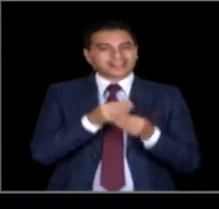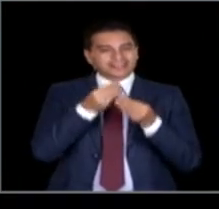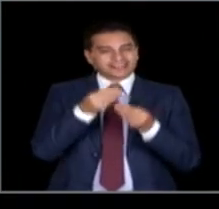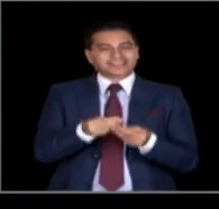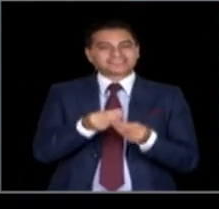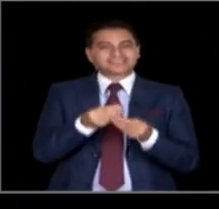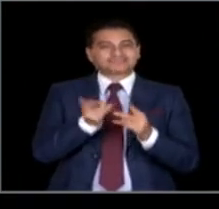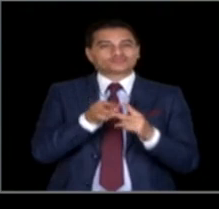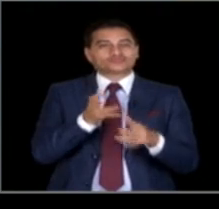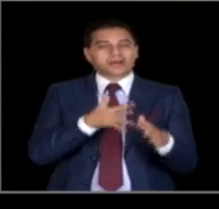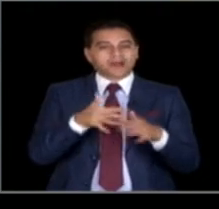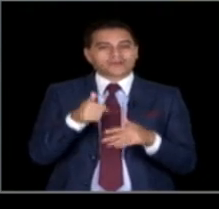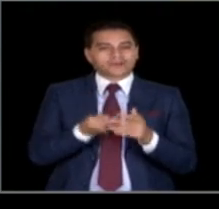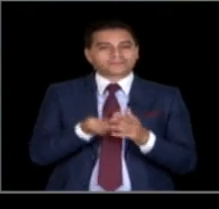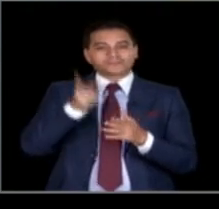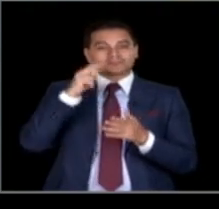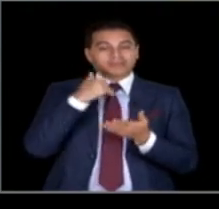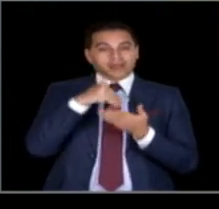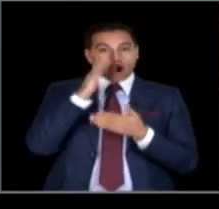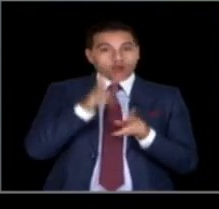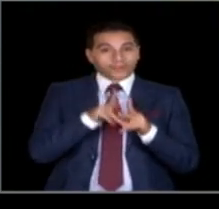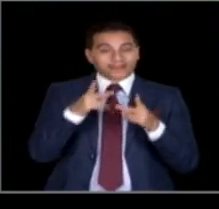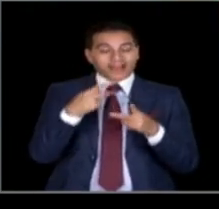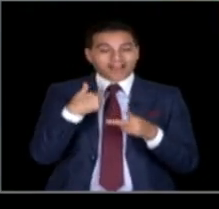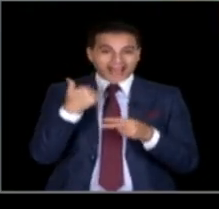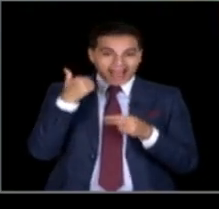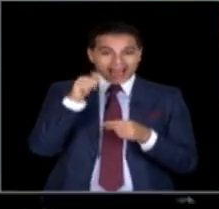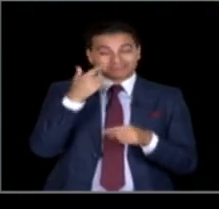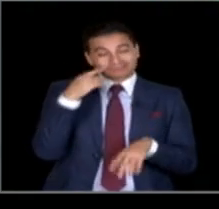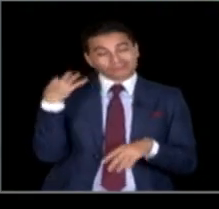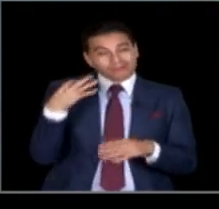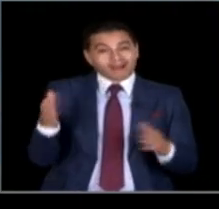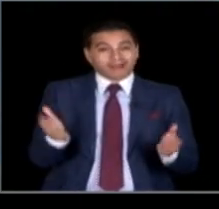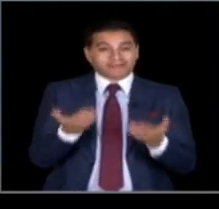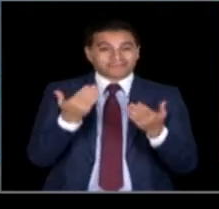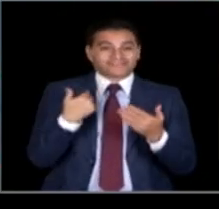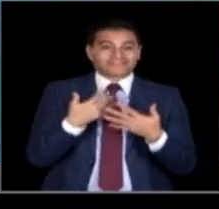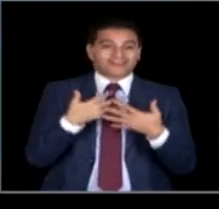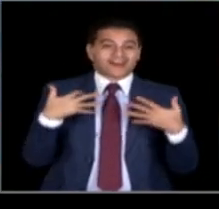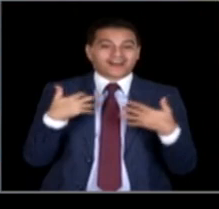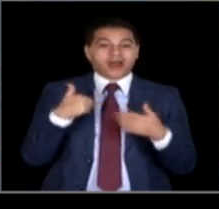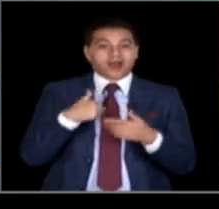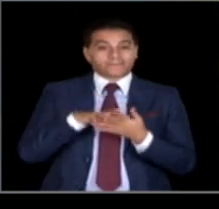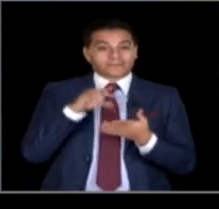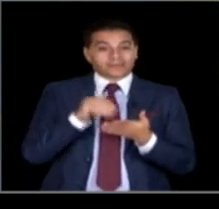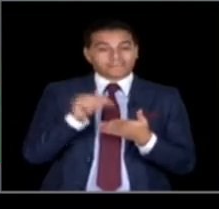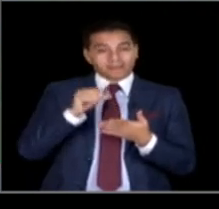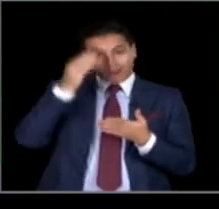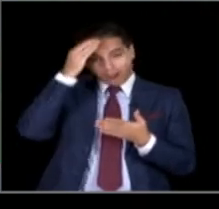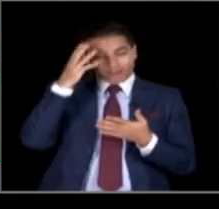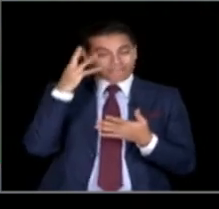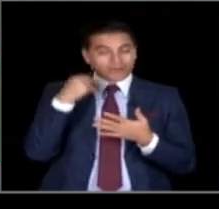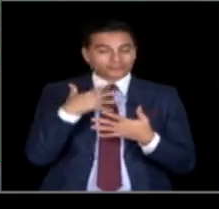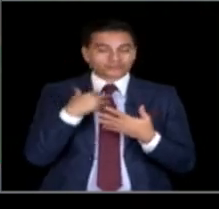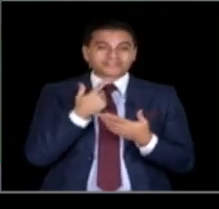حظي في الموسم ده اللي هو موسم قادرون باختلاف، فقلت أجرب. من بداية انطلاق العباقرة وكان نفسي أشارك فيها،